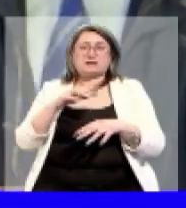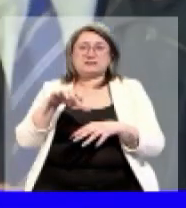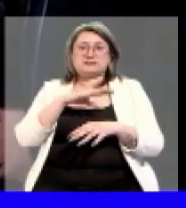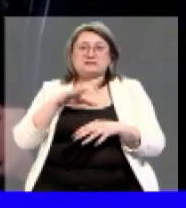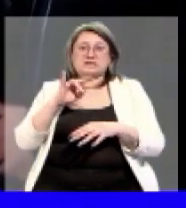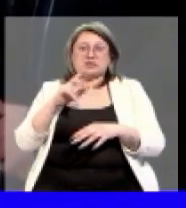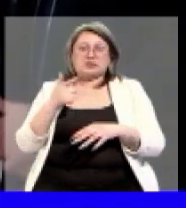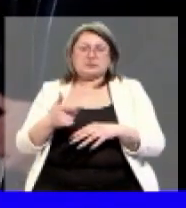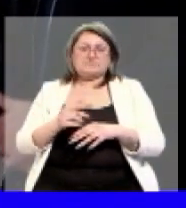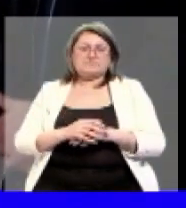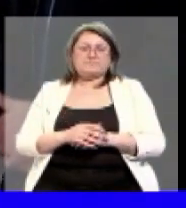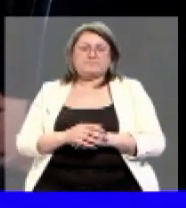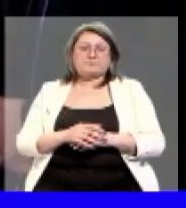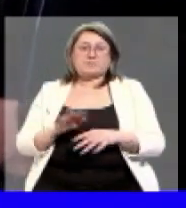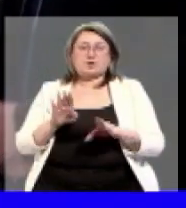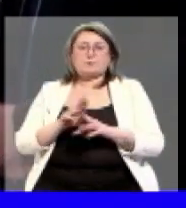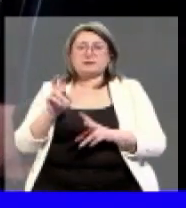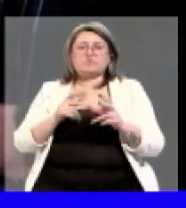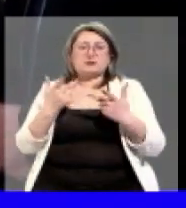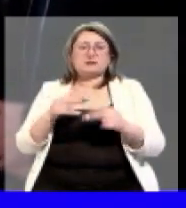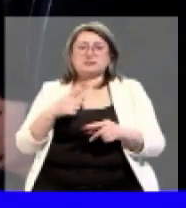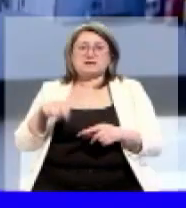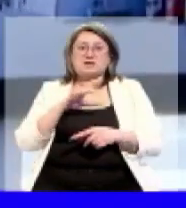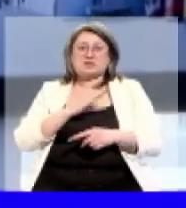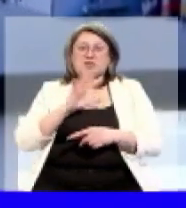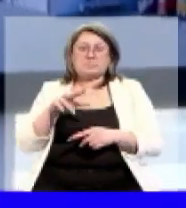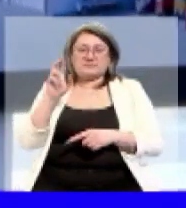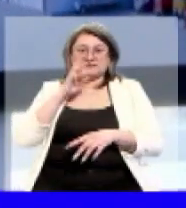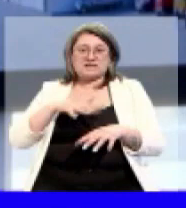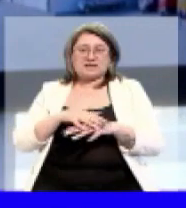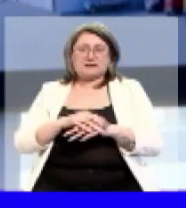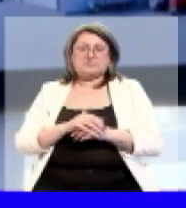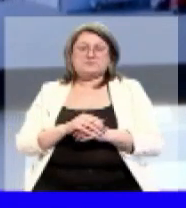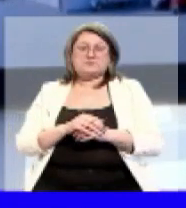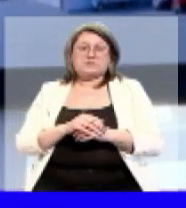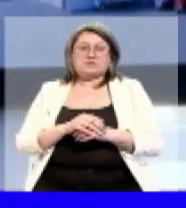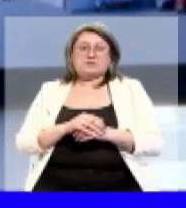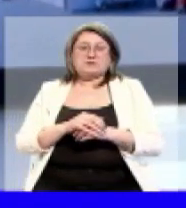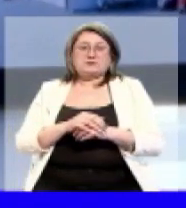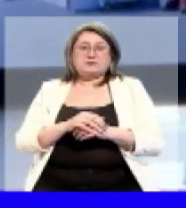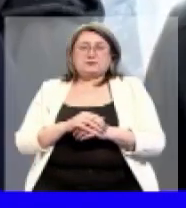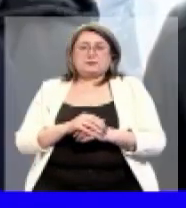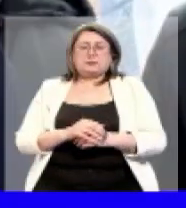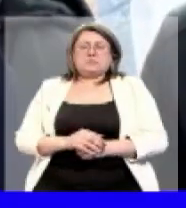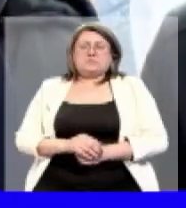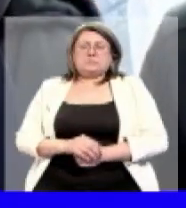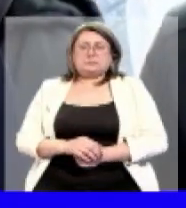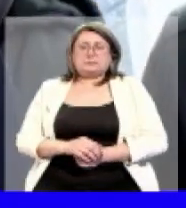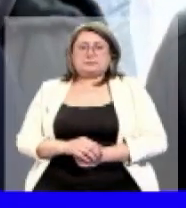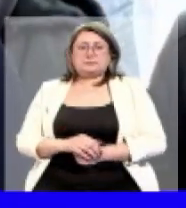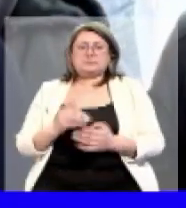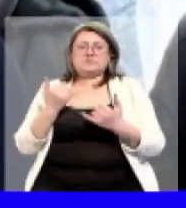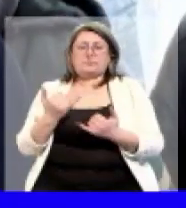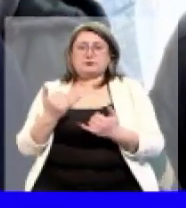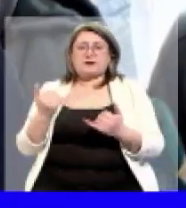алынбаған. Бүгінде өндіріс орнының іргетасының 90% құйылған, жанында жатақханасы да салынып жатыр. Жылына 70 мың көлік шығаруды жоспарлап отырған құрылыс